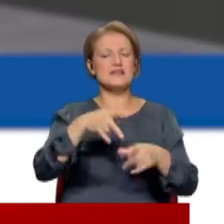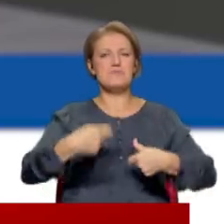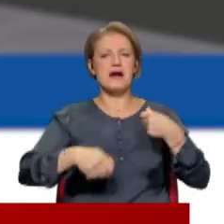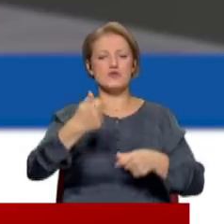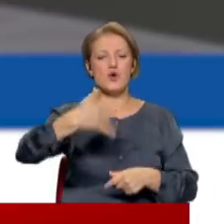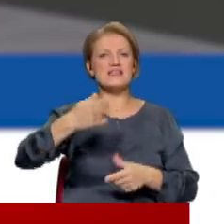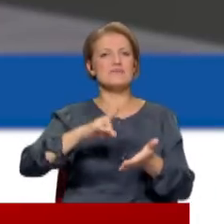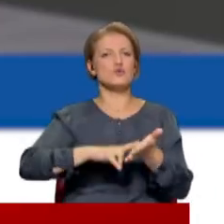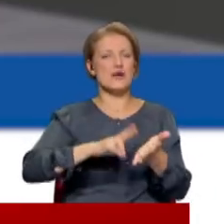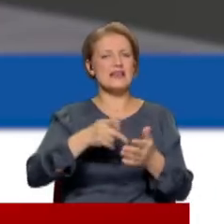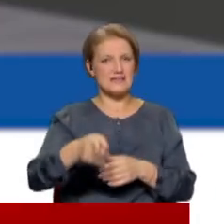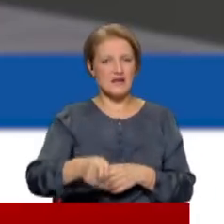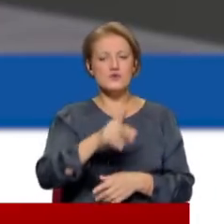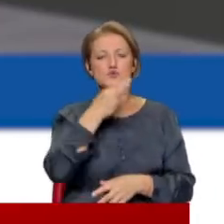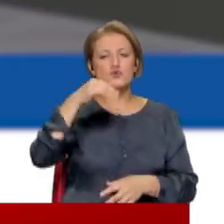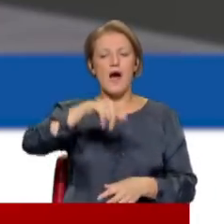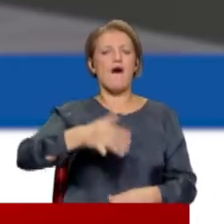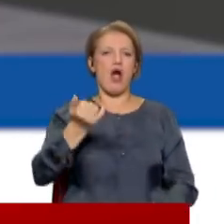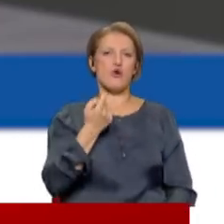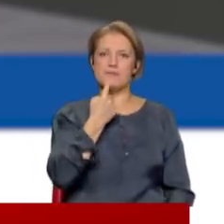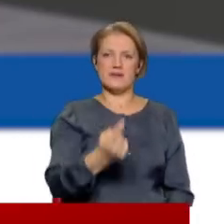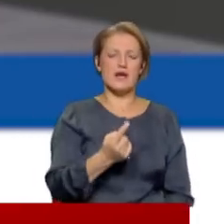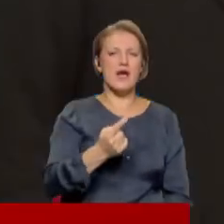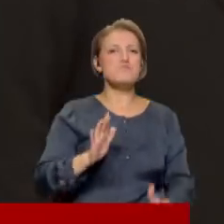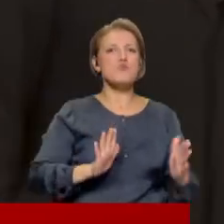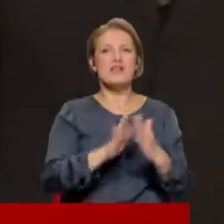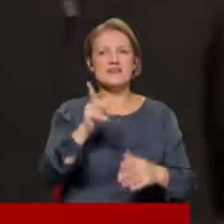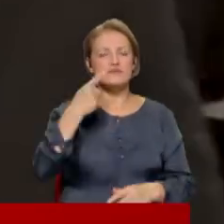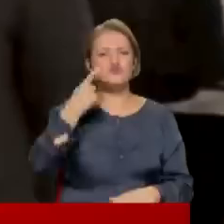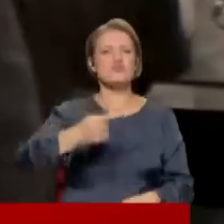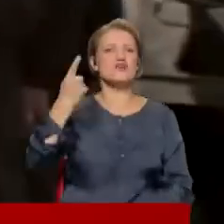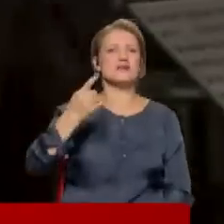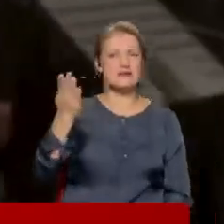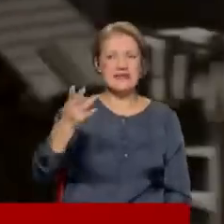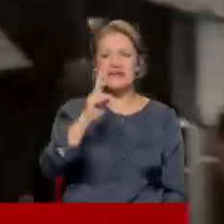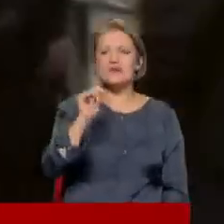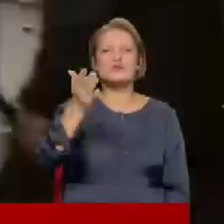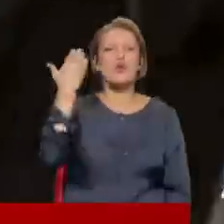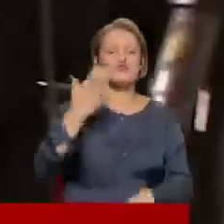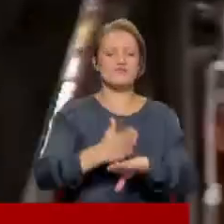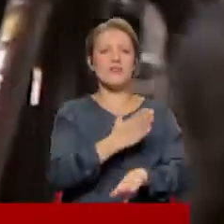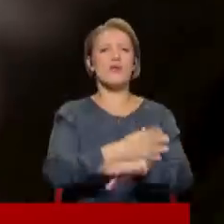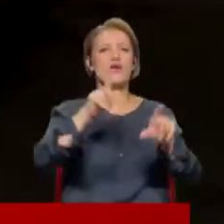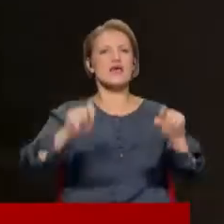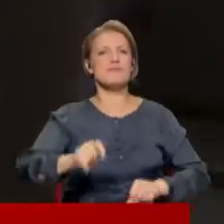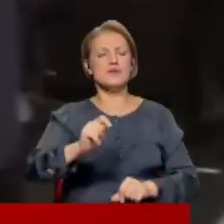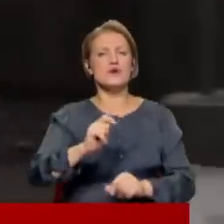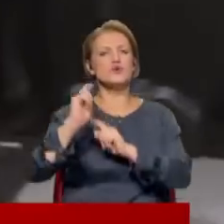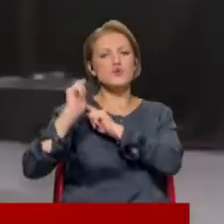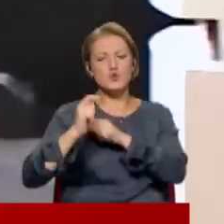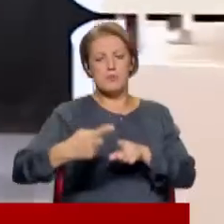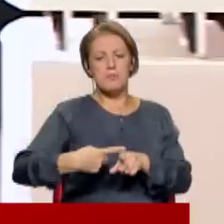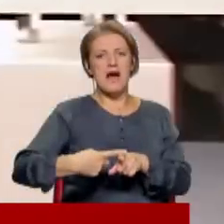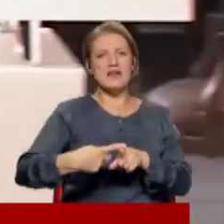Bankası Yönetim Kurulu üyeliğinden de huzur hakkı alıyorum dedi. Muhalefet Cumhurbaşkanı'nın iki gün önce vatandaşa yaptığı yükü